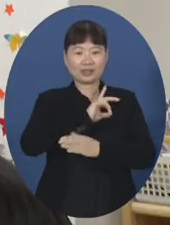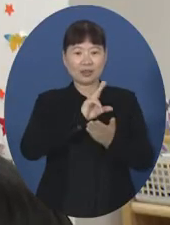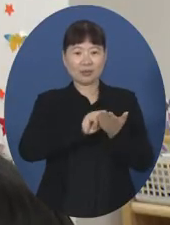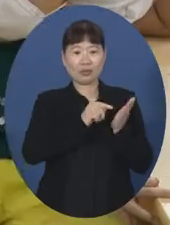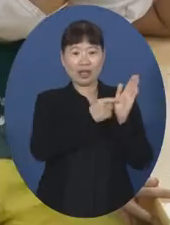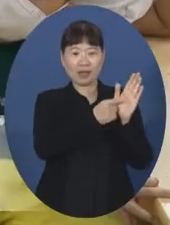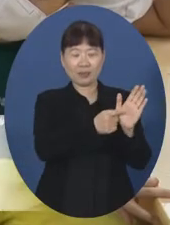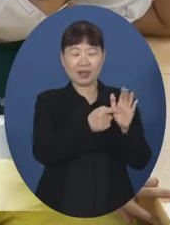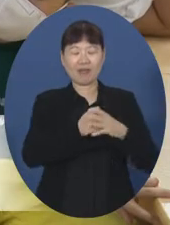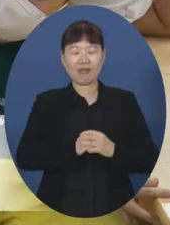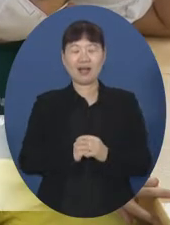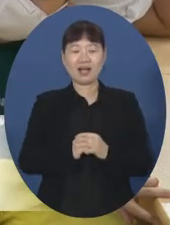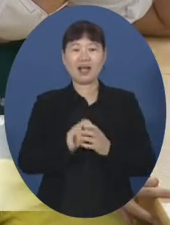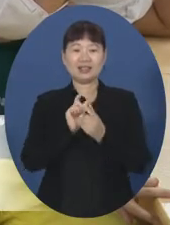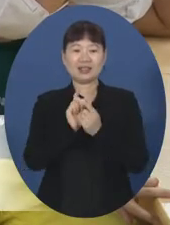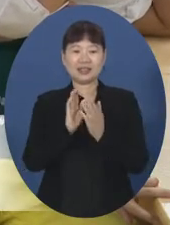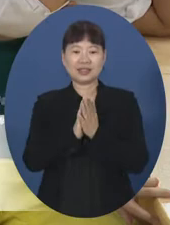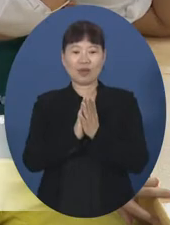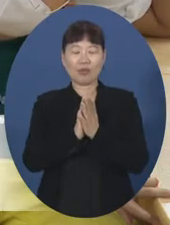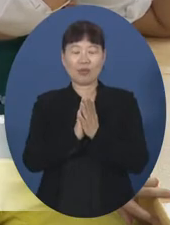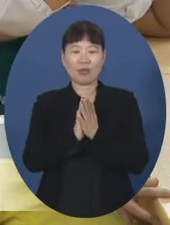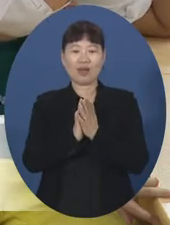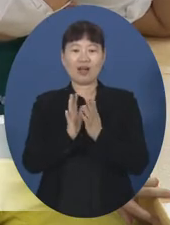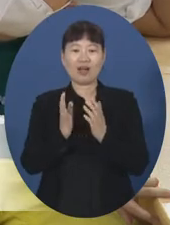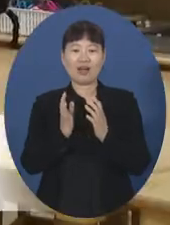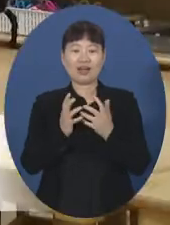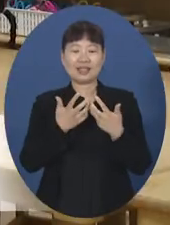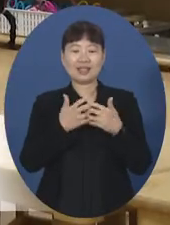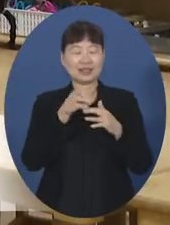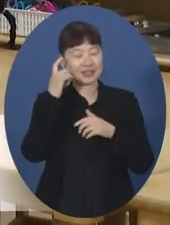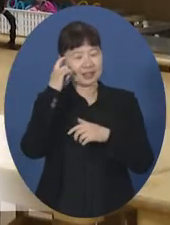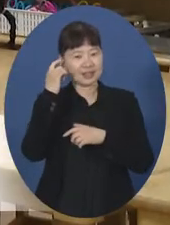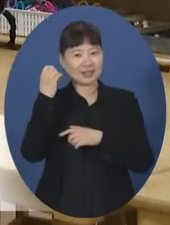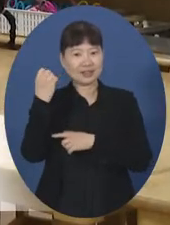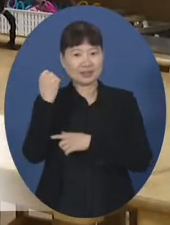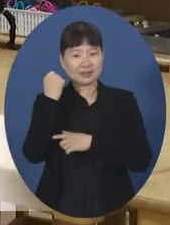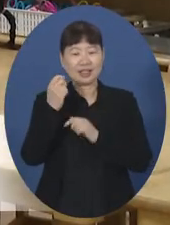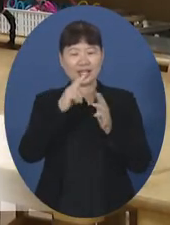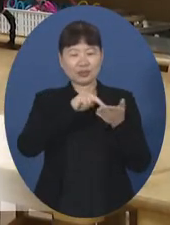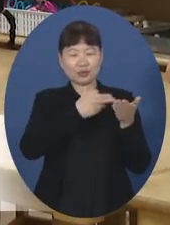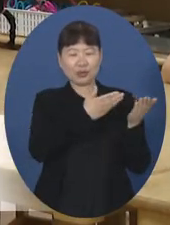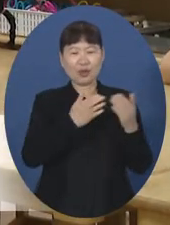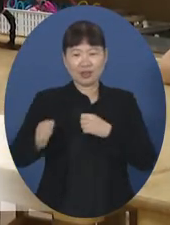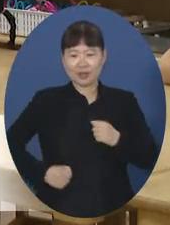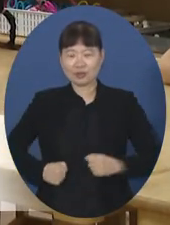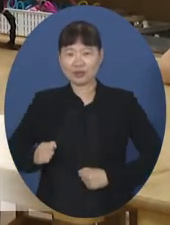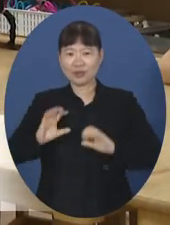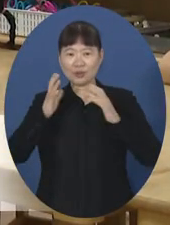읽어줍니다. 헤이클러가 네? 개구리, 개구리 동화 들려줘.